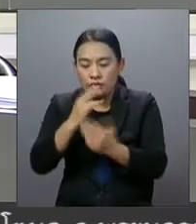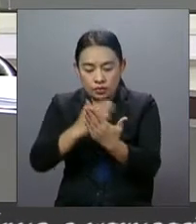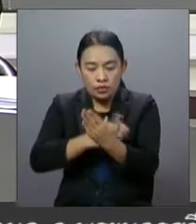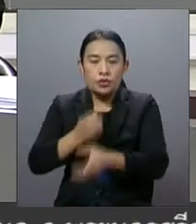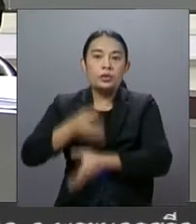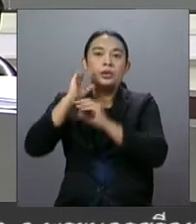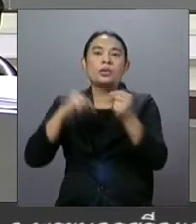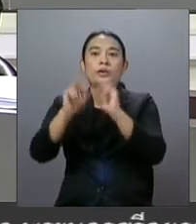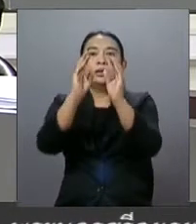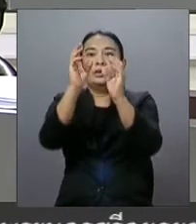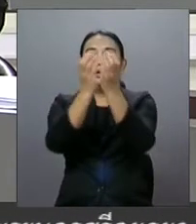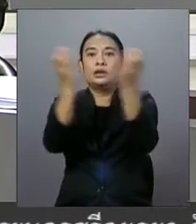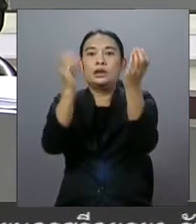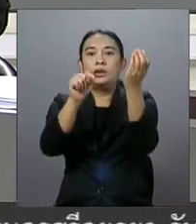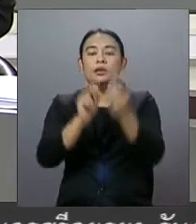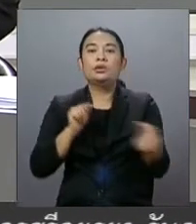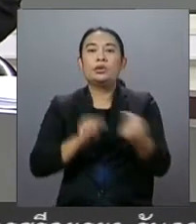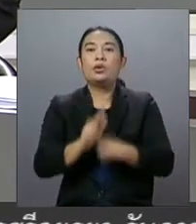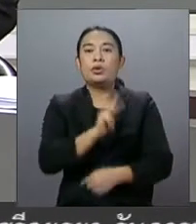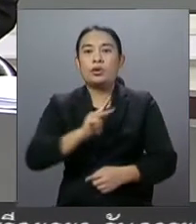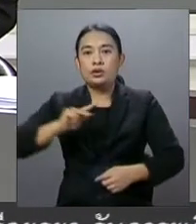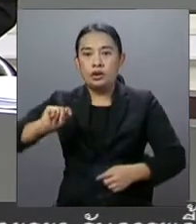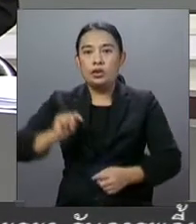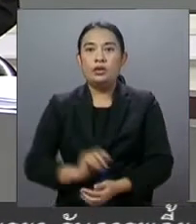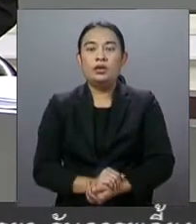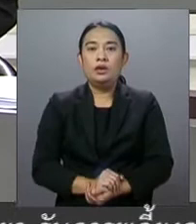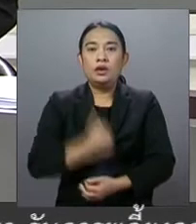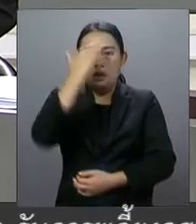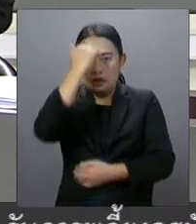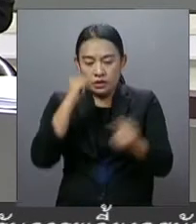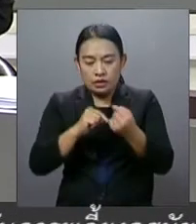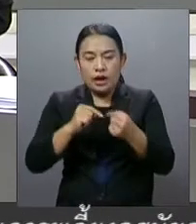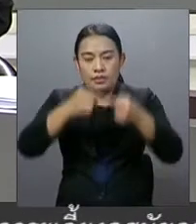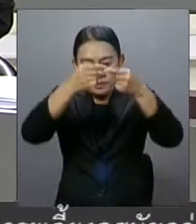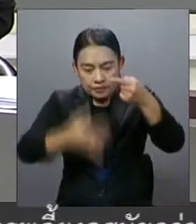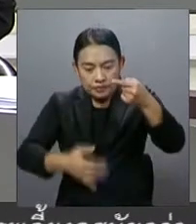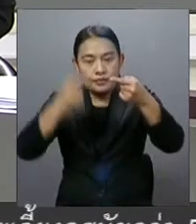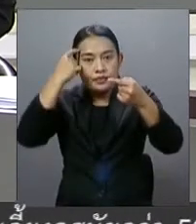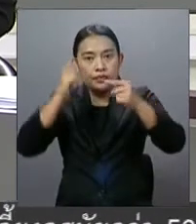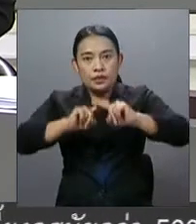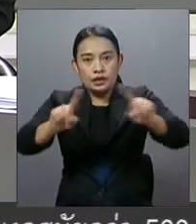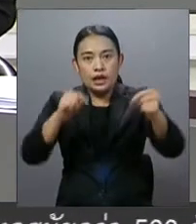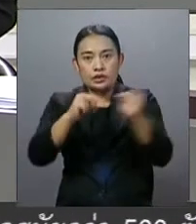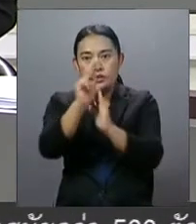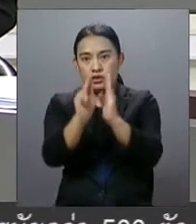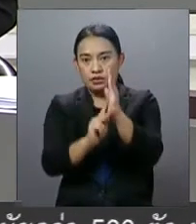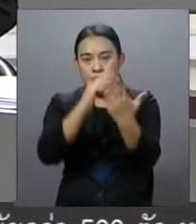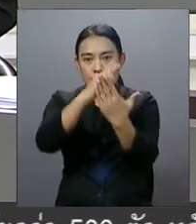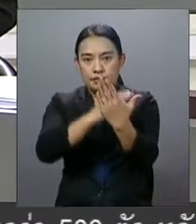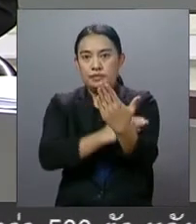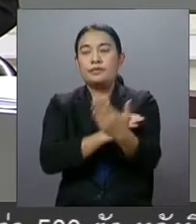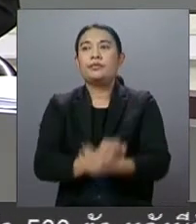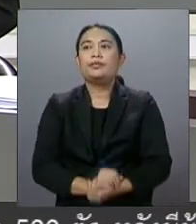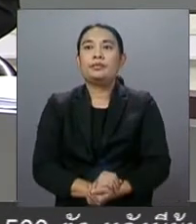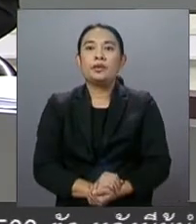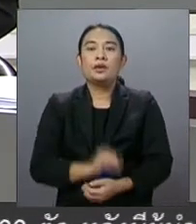รฐธรรมนุณว่าด้วยกอร กะต bliนะคะหลัจากที่เกิดข้อเห็นต่างในนjac ของ่างกฎหมายค่ะขนาดเดียวก